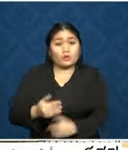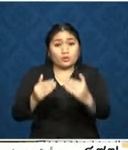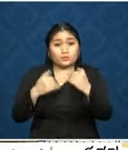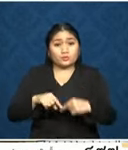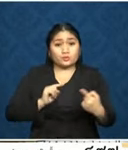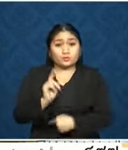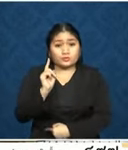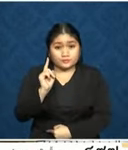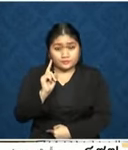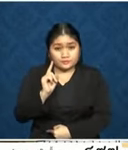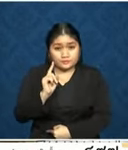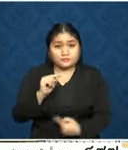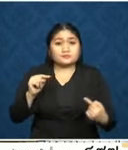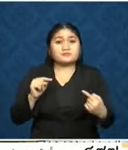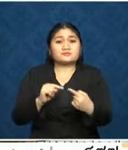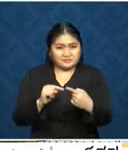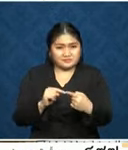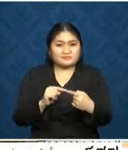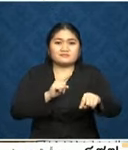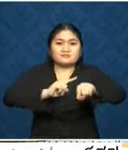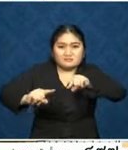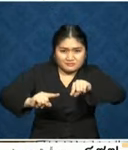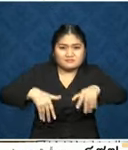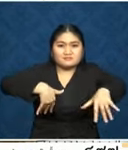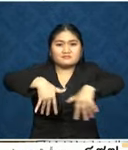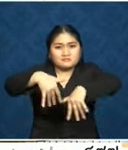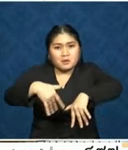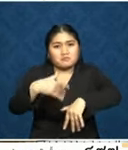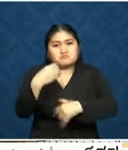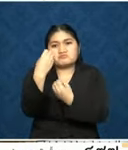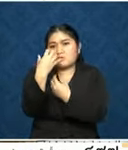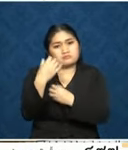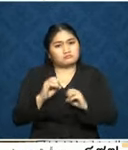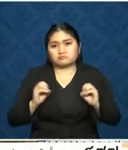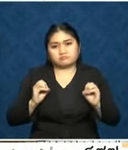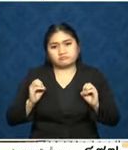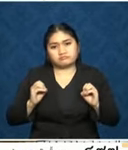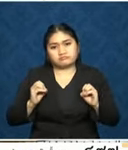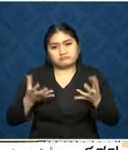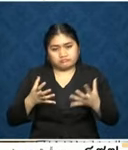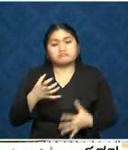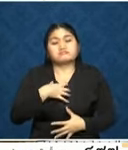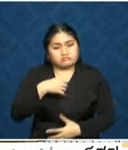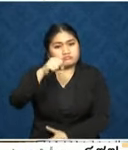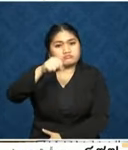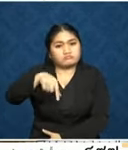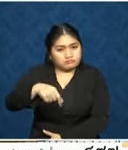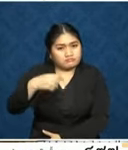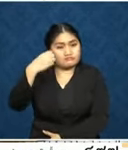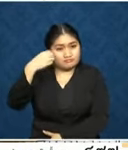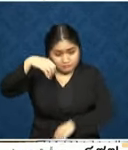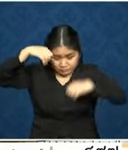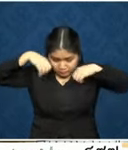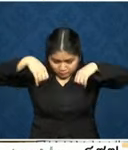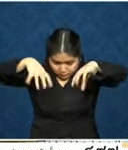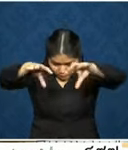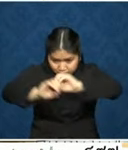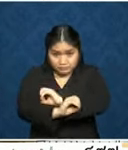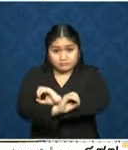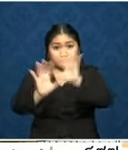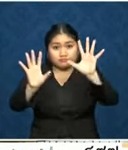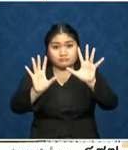อ่าช่วงต่างๆในชุมชนนะไฟไม่ติดเลยนะครับก็อยากจะให้ไปซ่อมแซมไฟให้สว่างขึ้นเพราะจะได้ลด